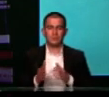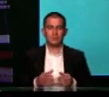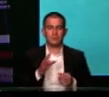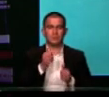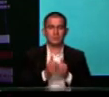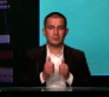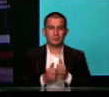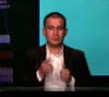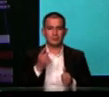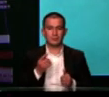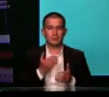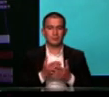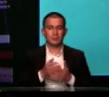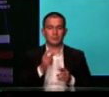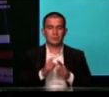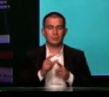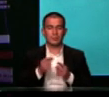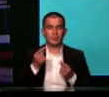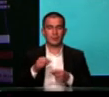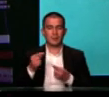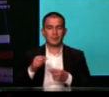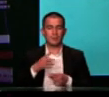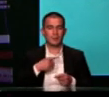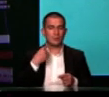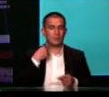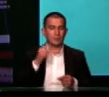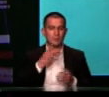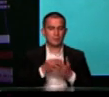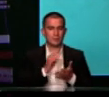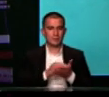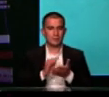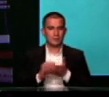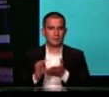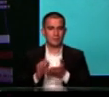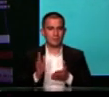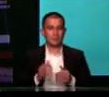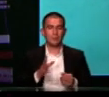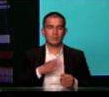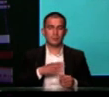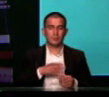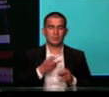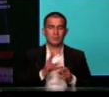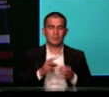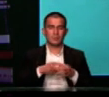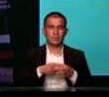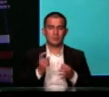bir harfga mos kelgan raqamlarni yozib olamiz va ochiq kalit